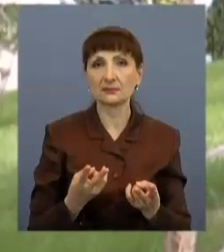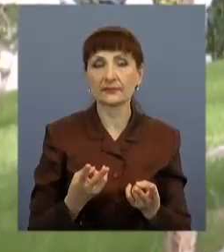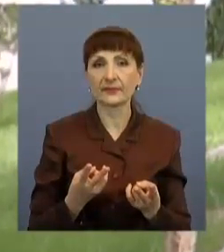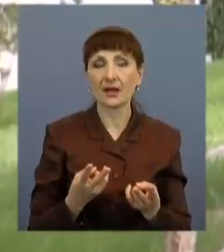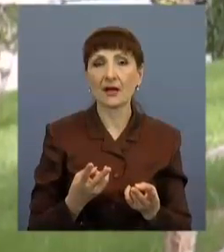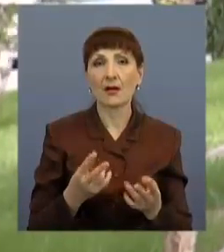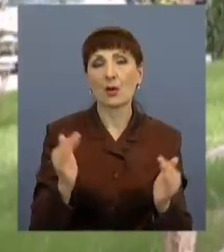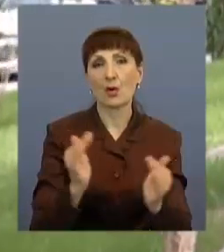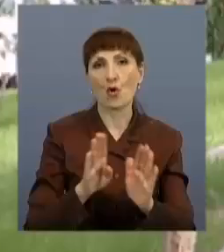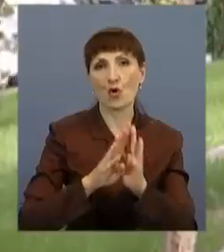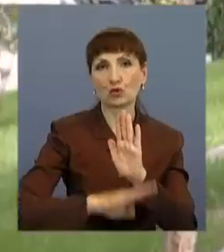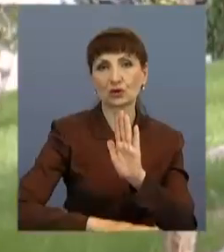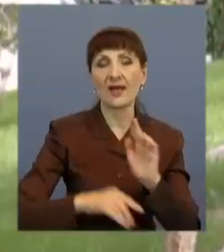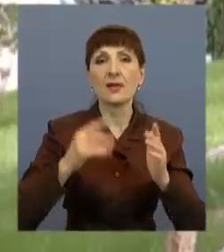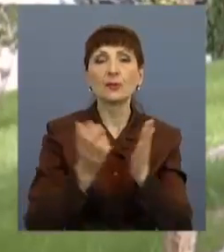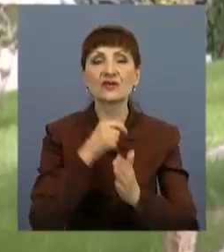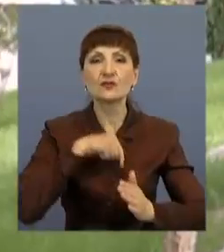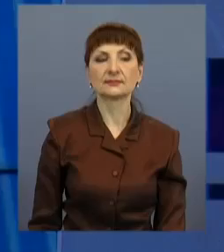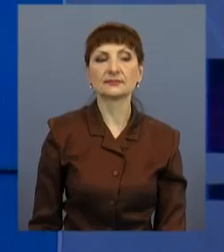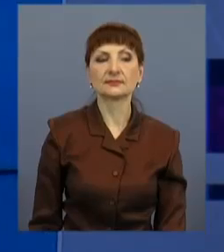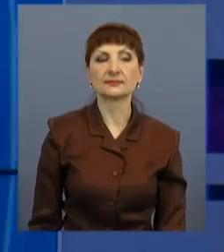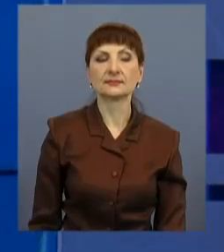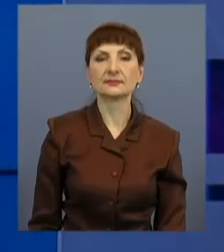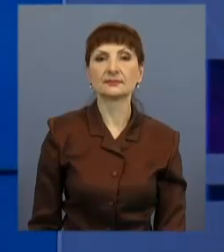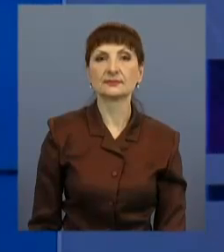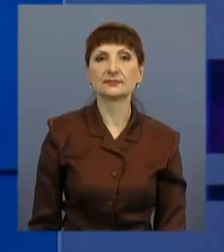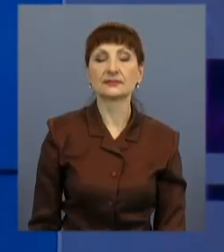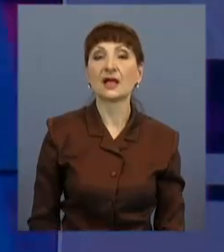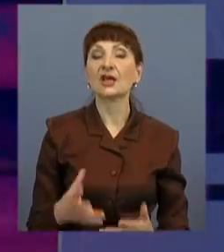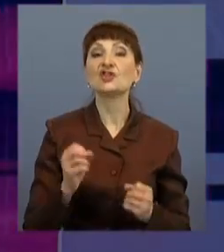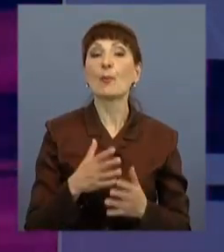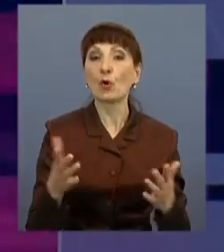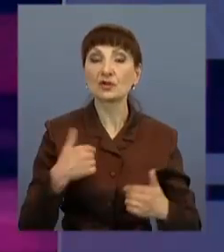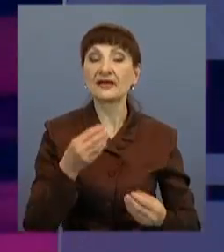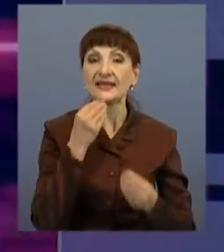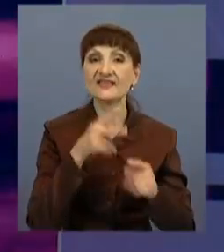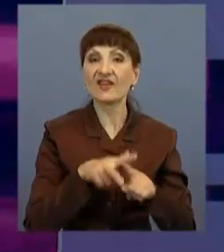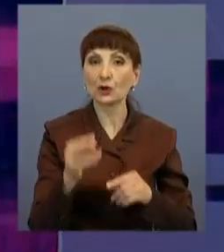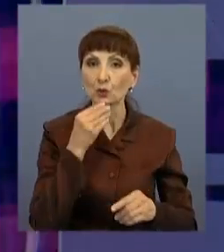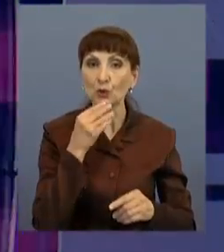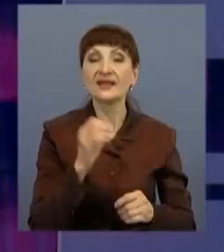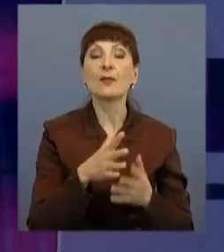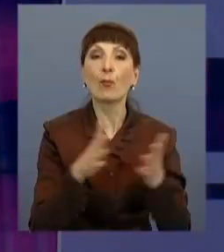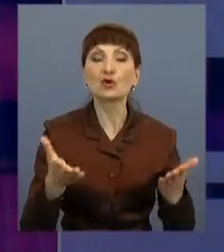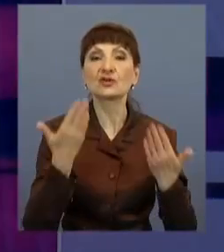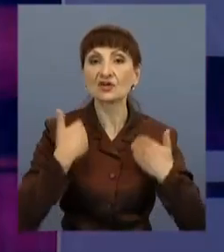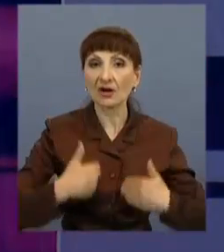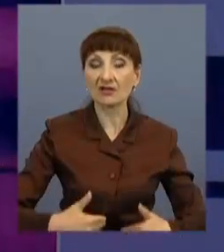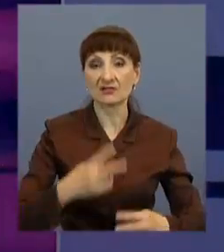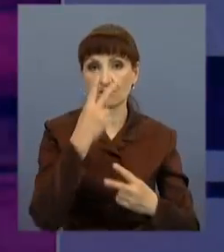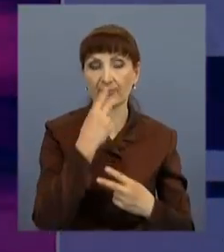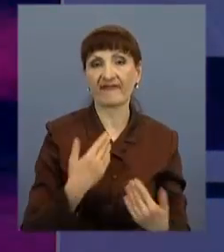наблюдается как бы в клеточном уровне кислородного голодания. И чем больше мы едим вредную еду, тем больше наш организм к